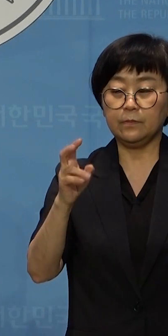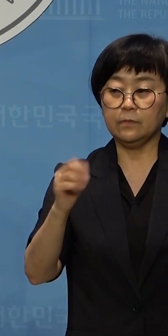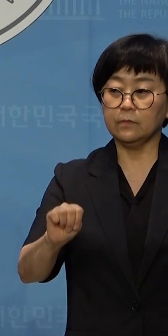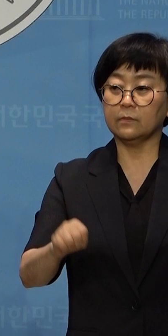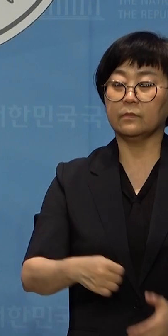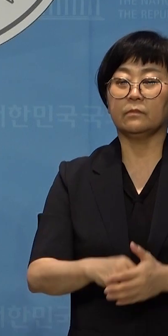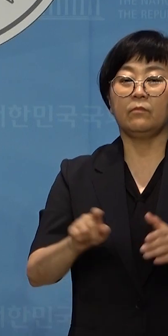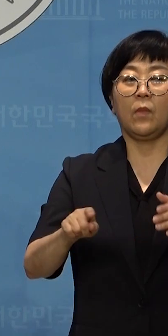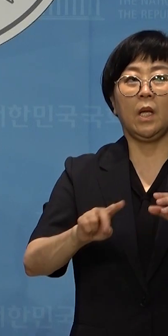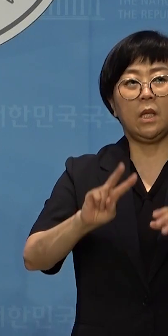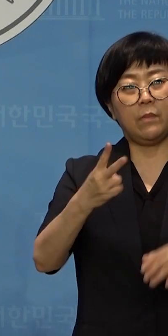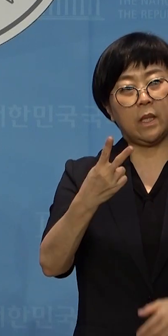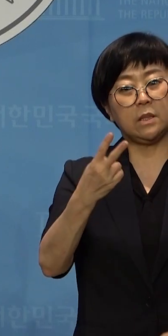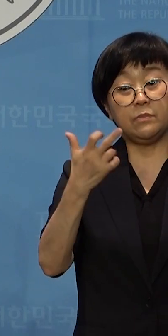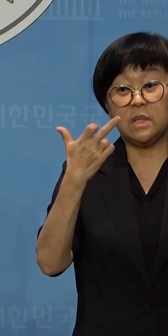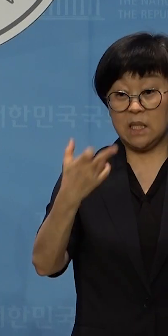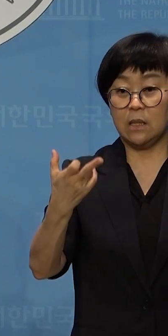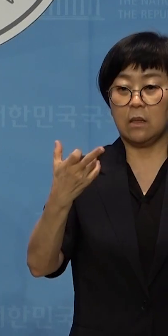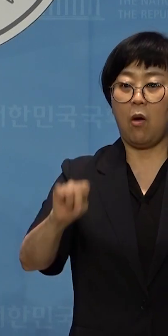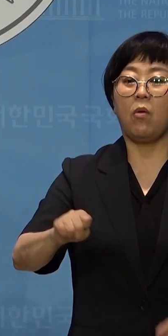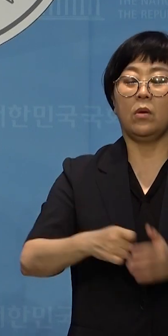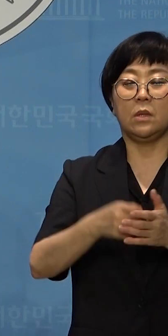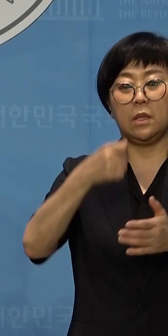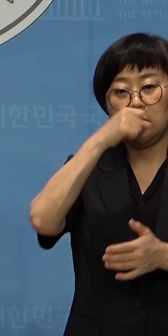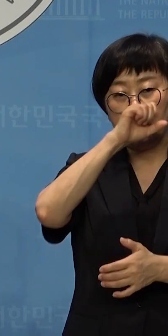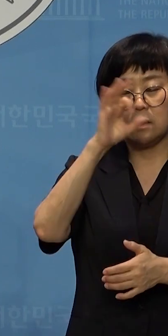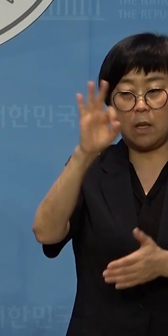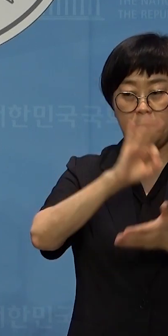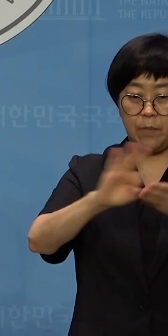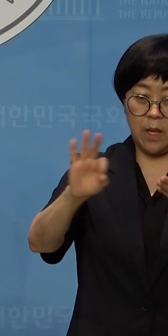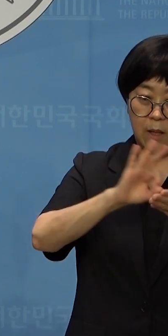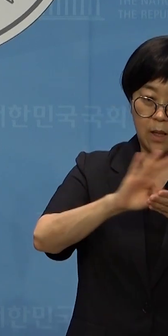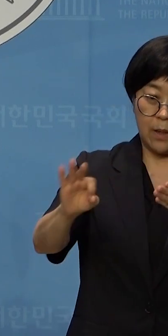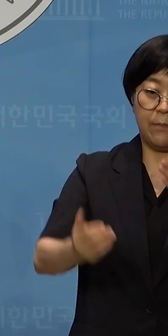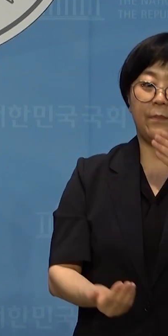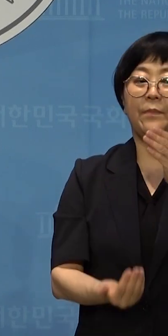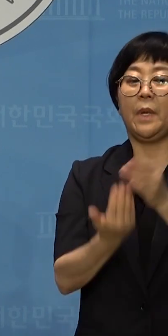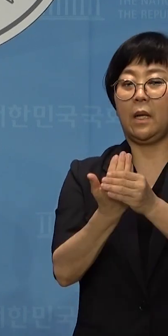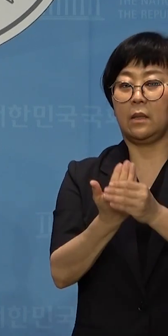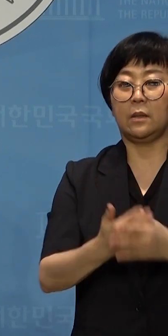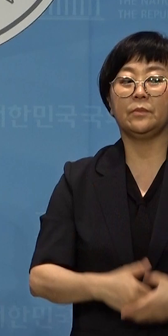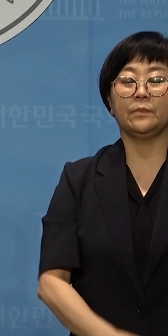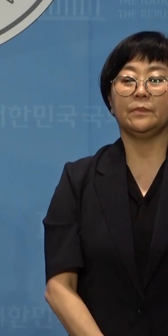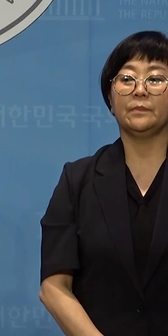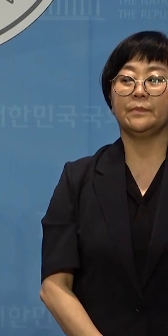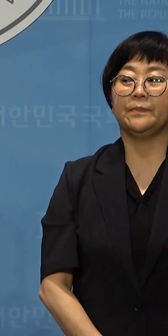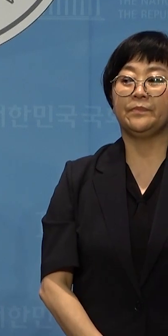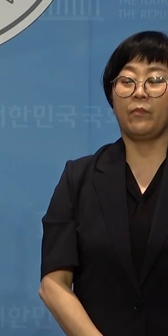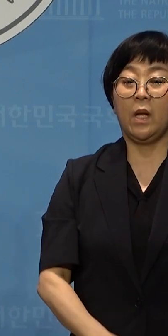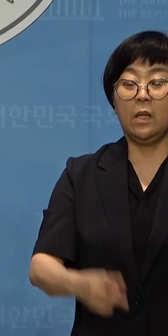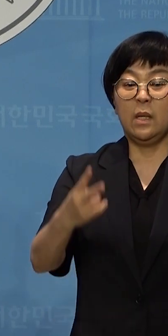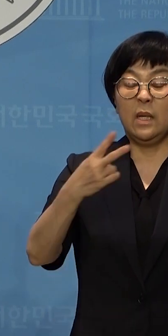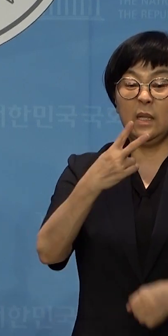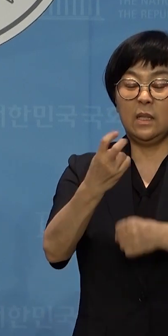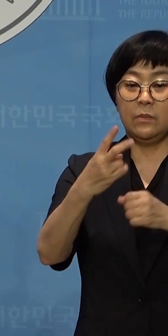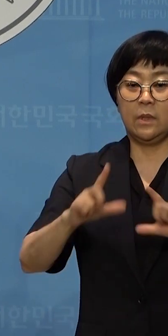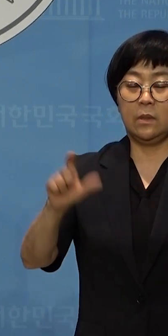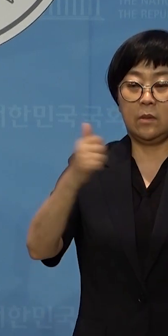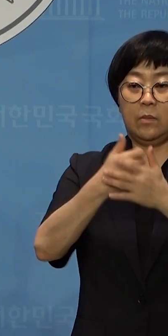원으로 약 217억 원의 예산 소요가 발생했다고 합니다. 22년